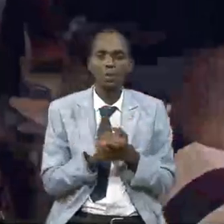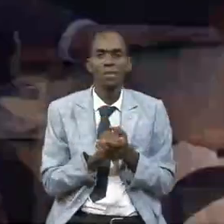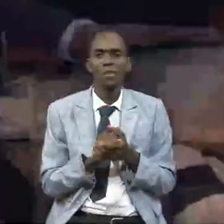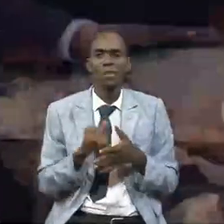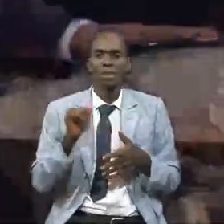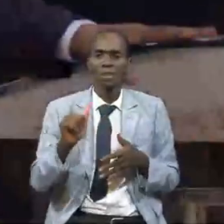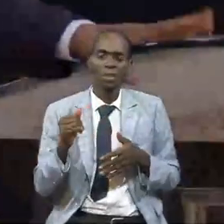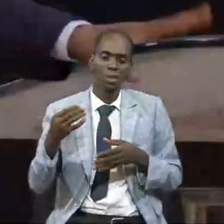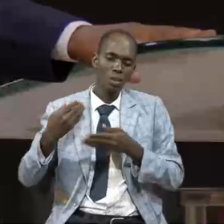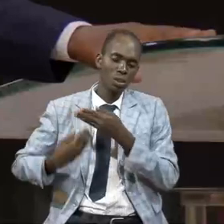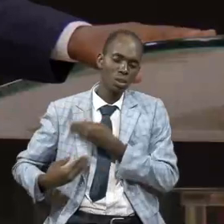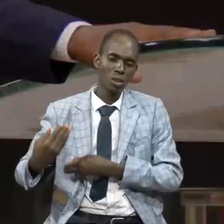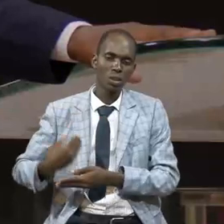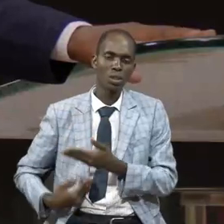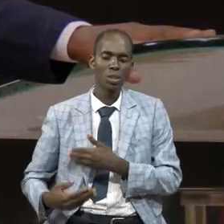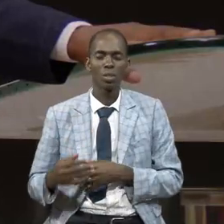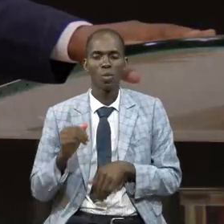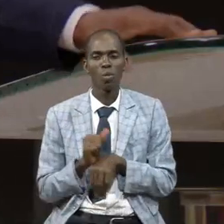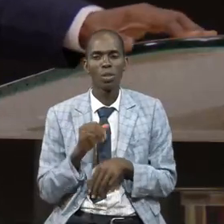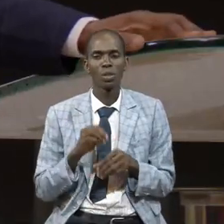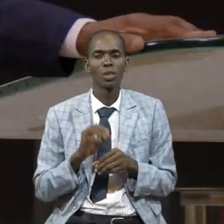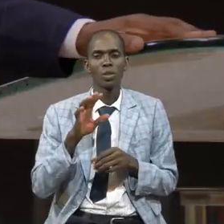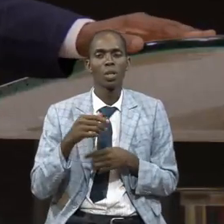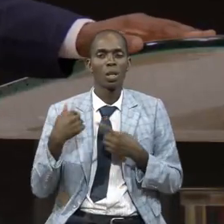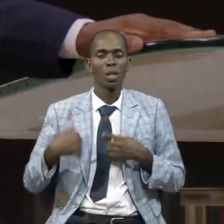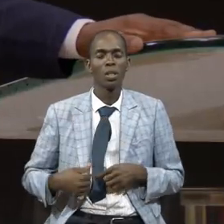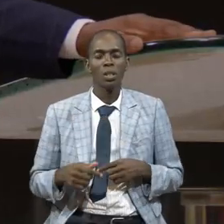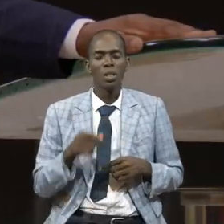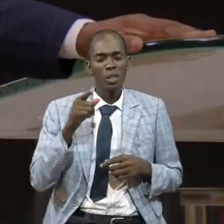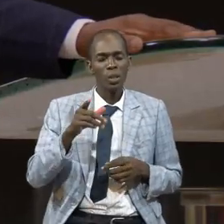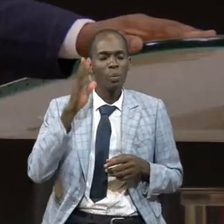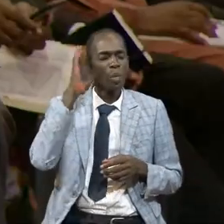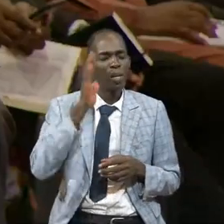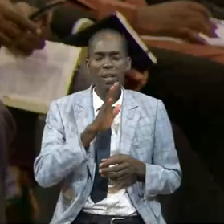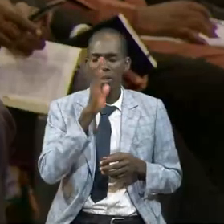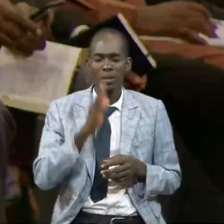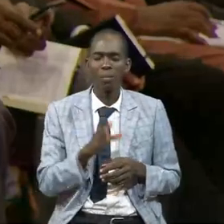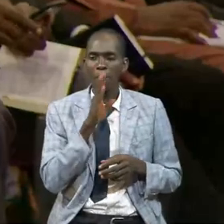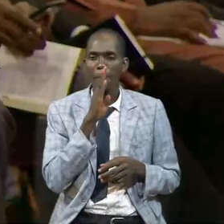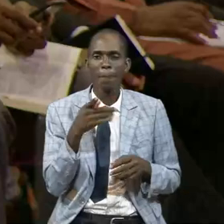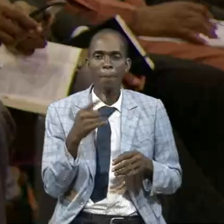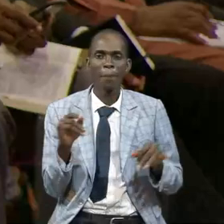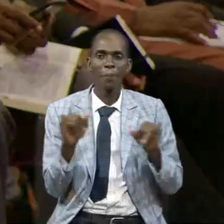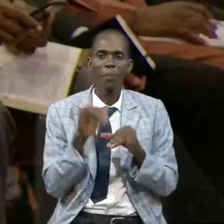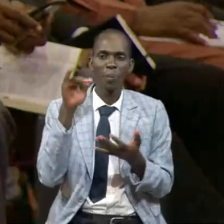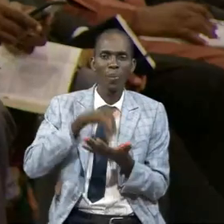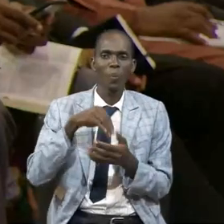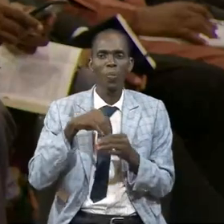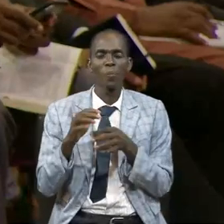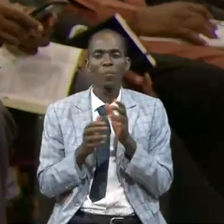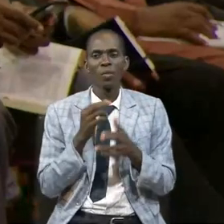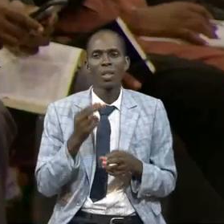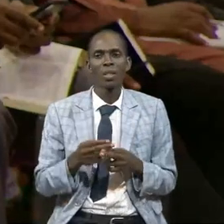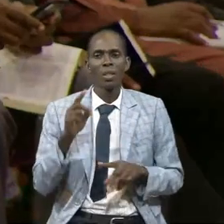Vous laissez la parole faire l'œuvre régénératrice en vous, vous ne serez plus le même. je